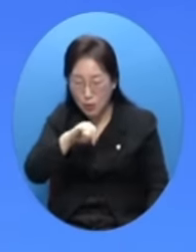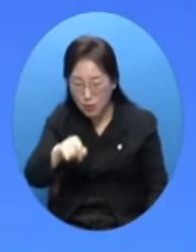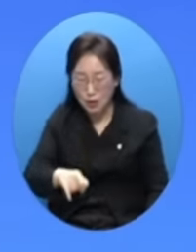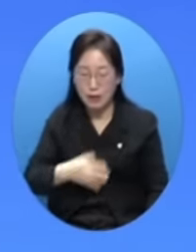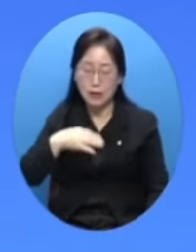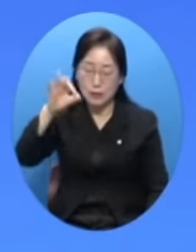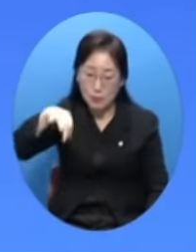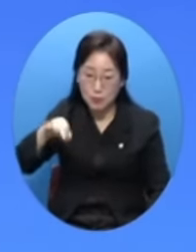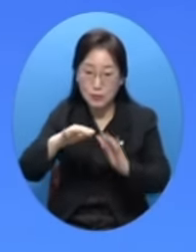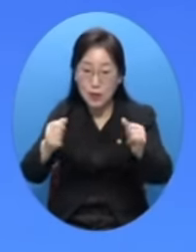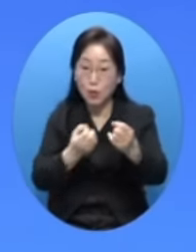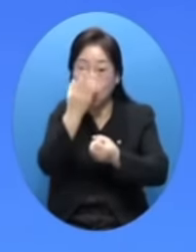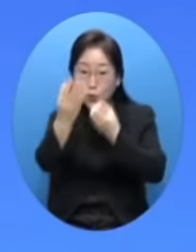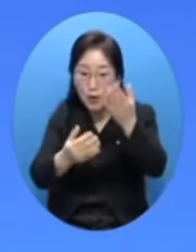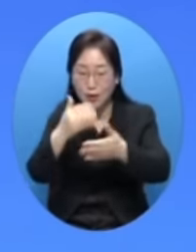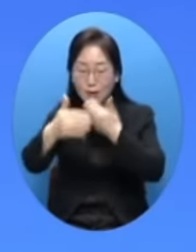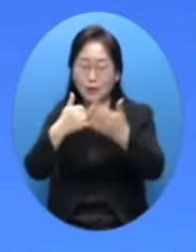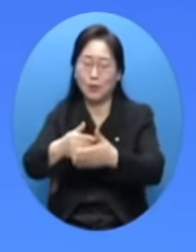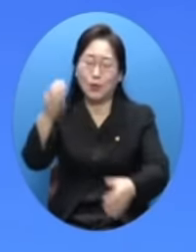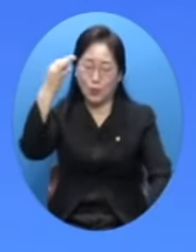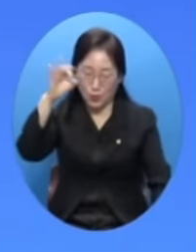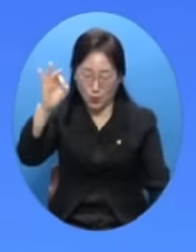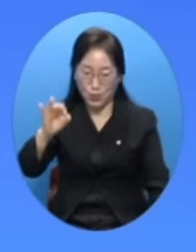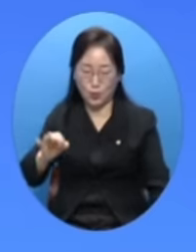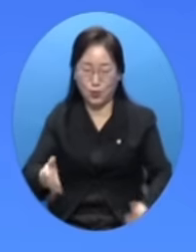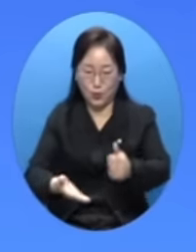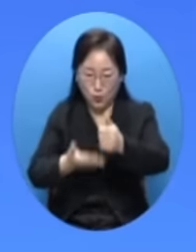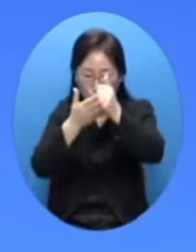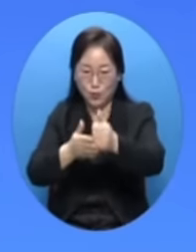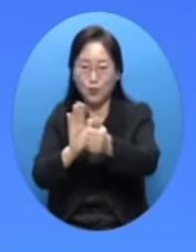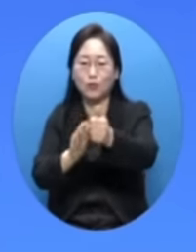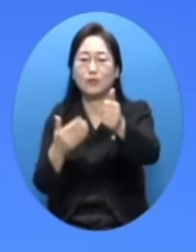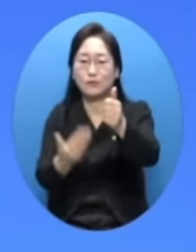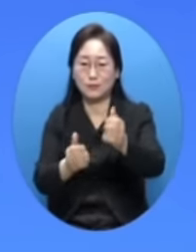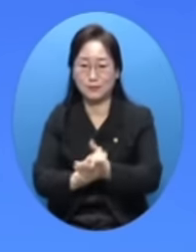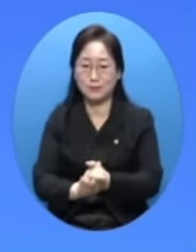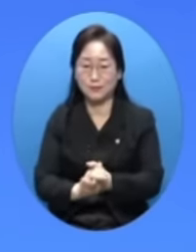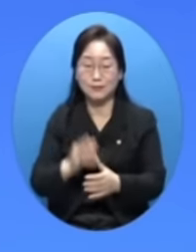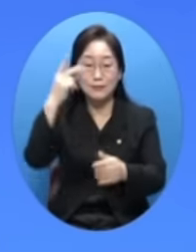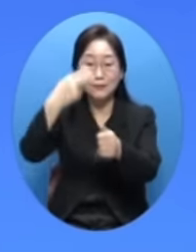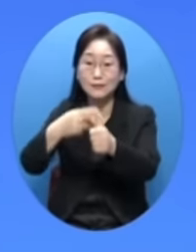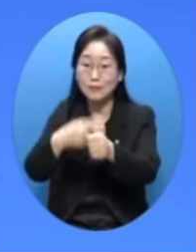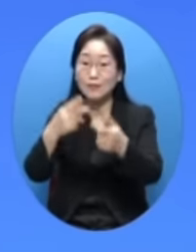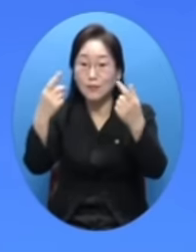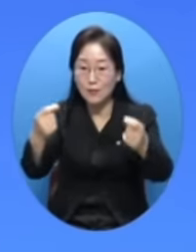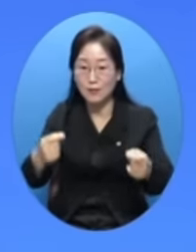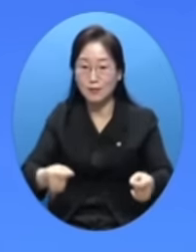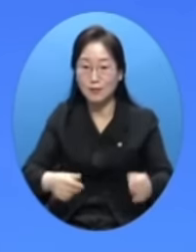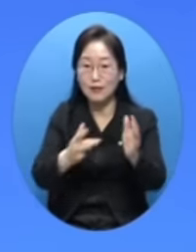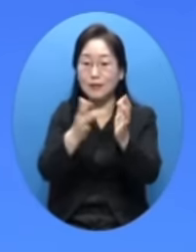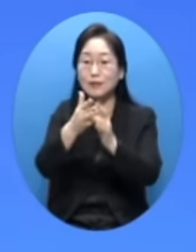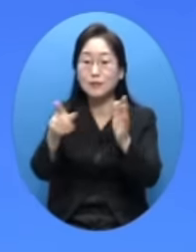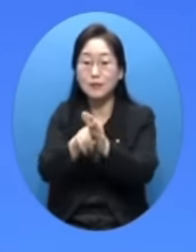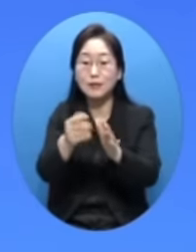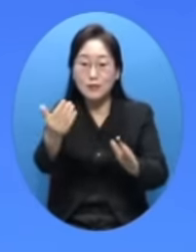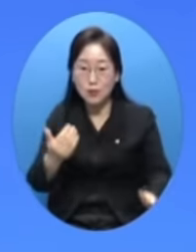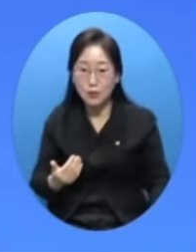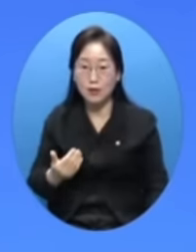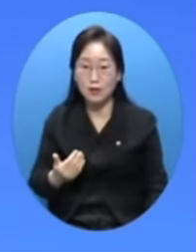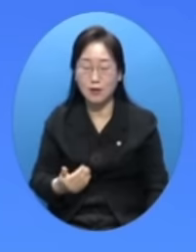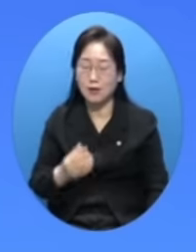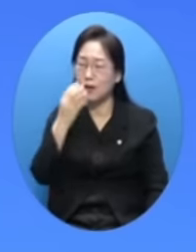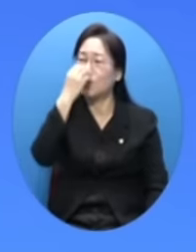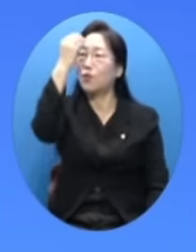고백할 때 하나님께서 그를 귀하게 보시고 그를 높여 주신 것입니다 사도 바울도 예수님 만나기 전까지는 한없이